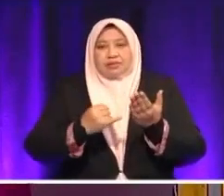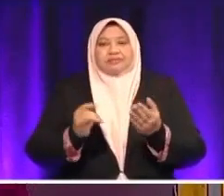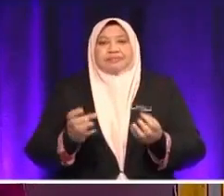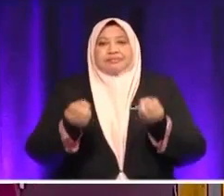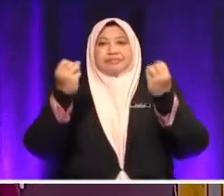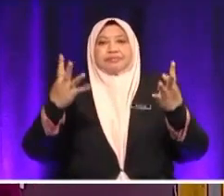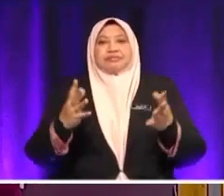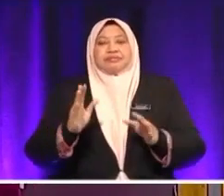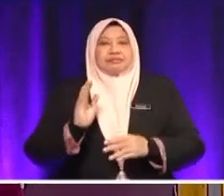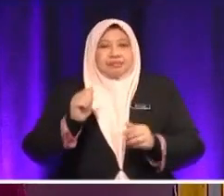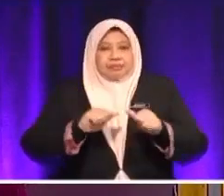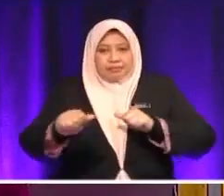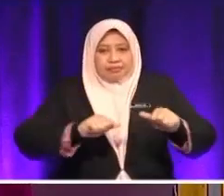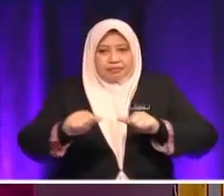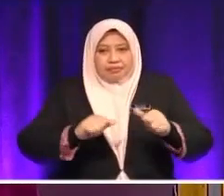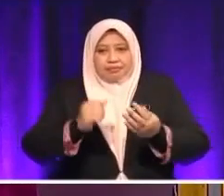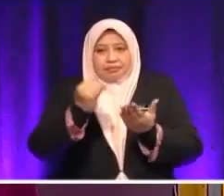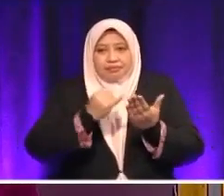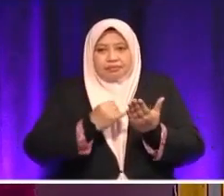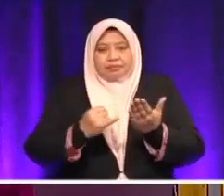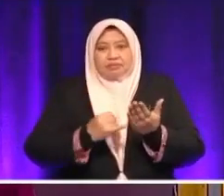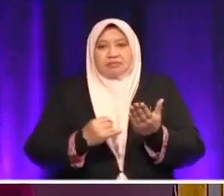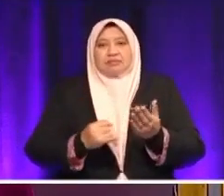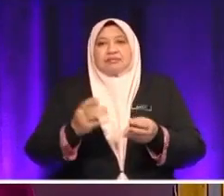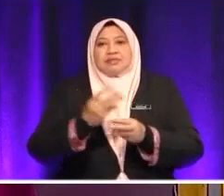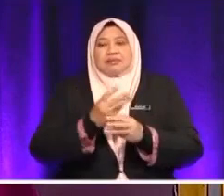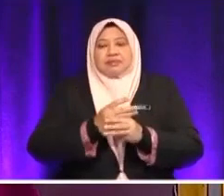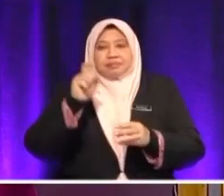melukis dan juga mengira lah kalau namanya matematika